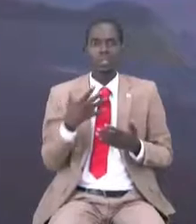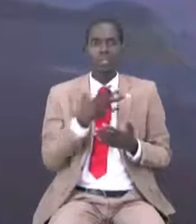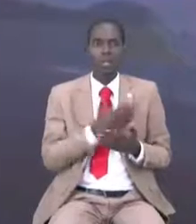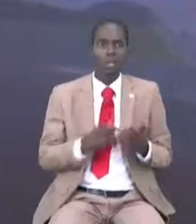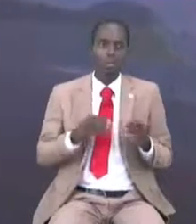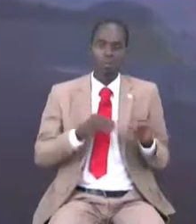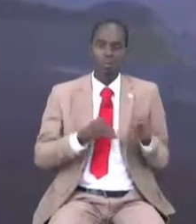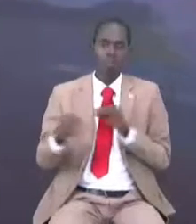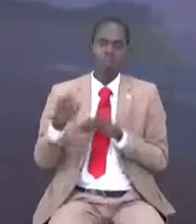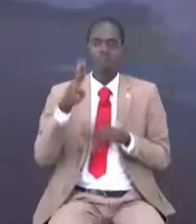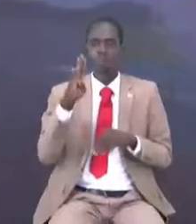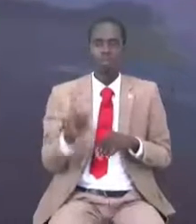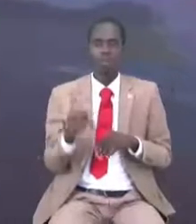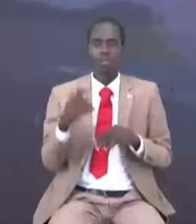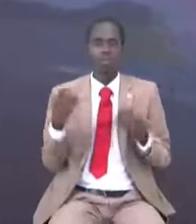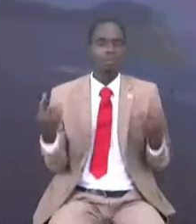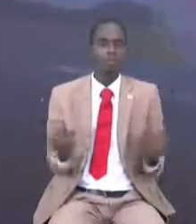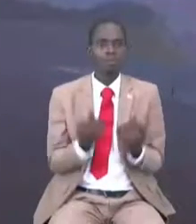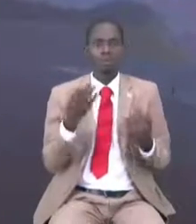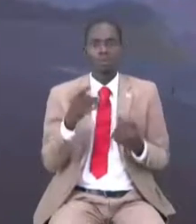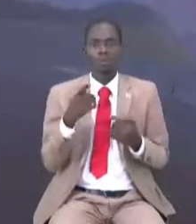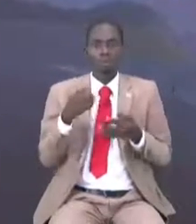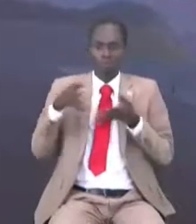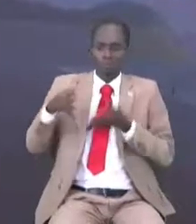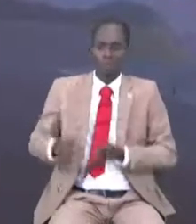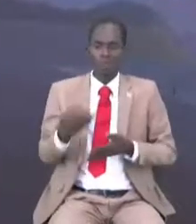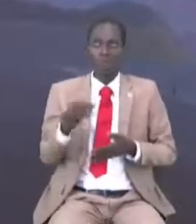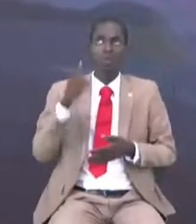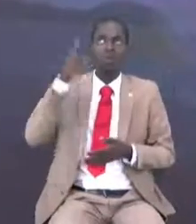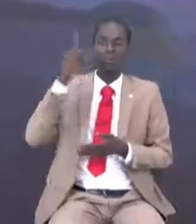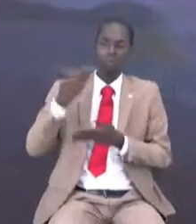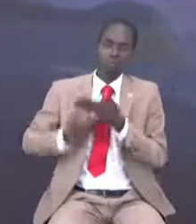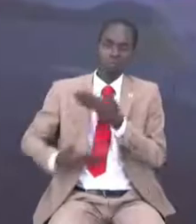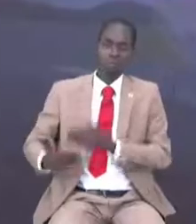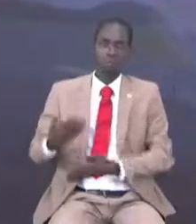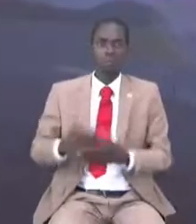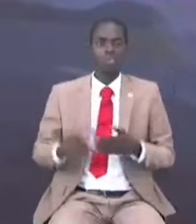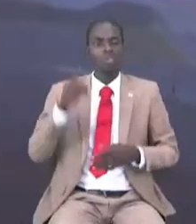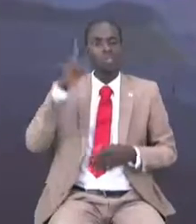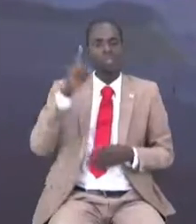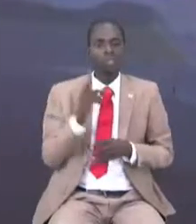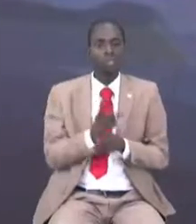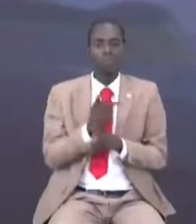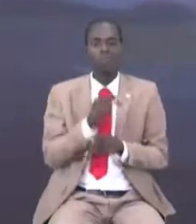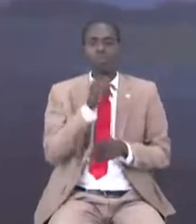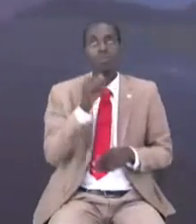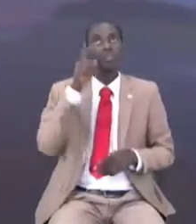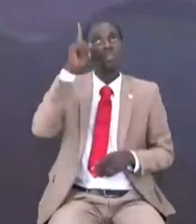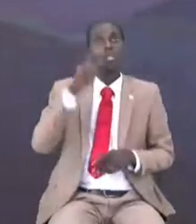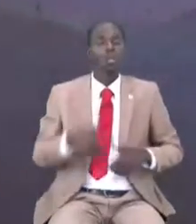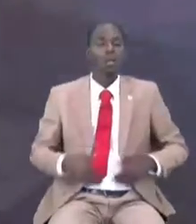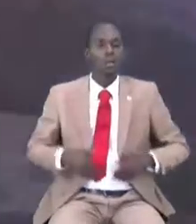ne garde pas sa colère à toujours. Même à Ninive, il ne garde pas sa colère à